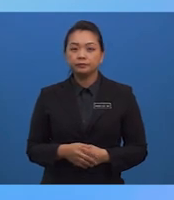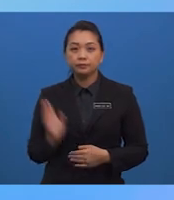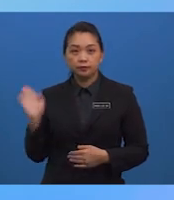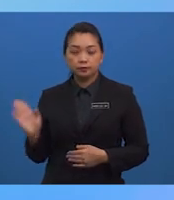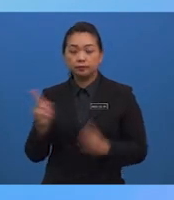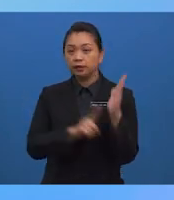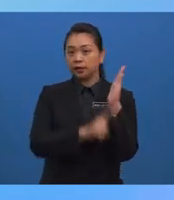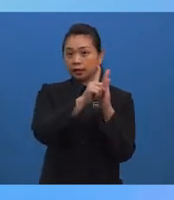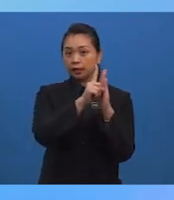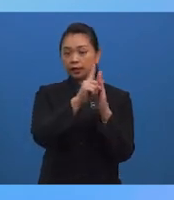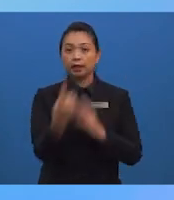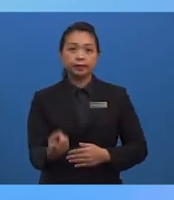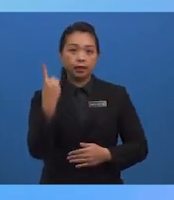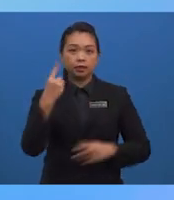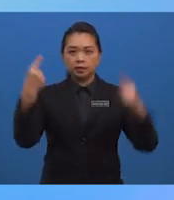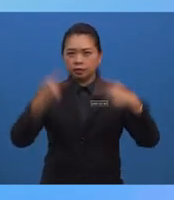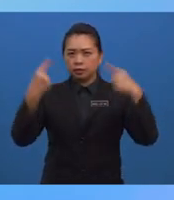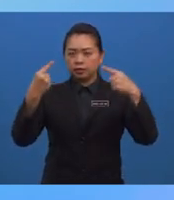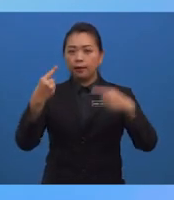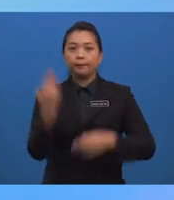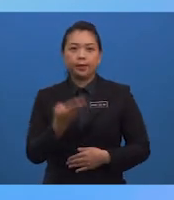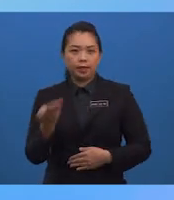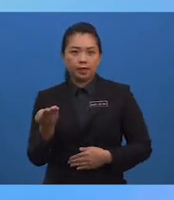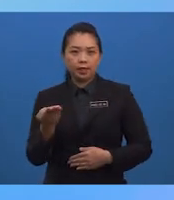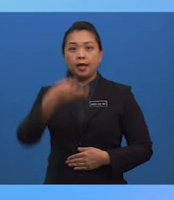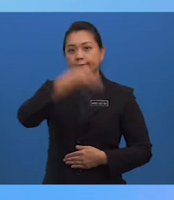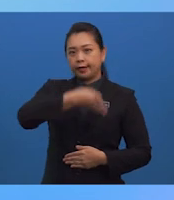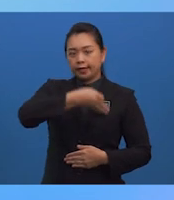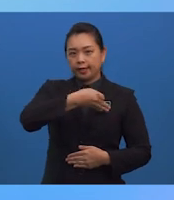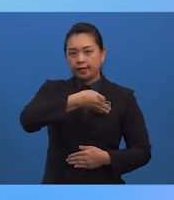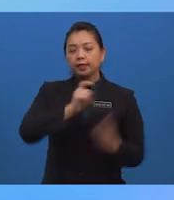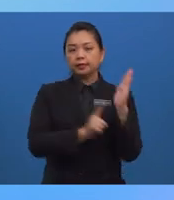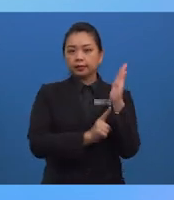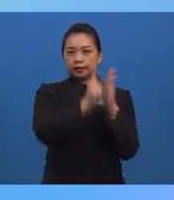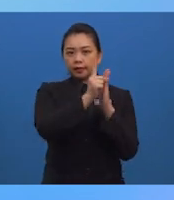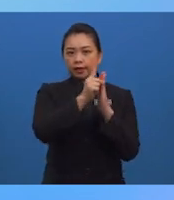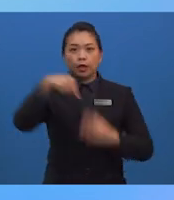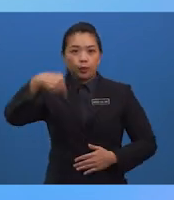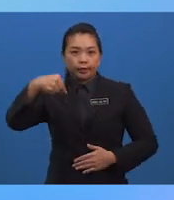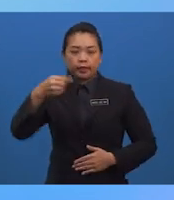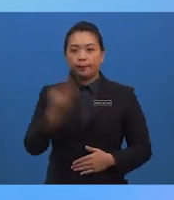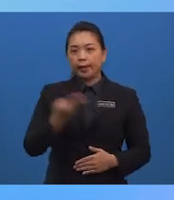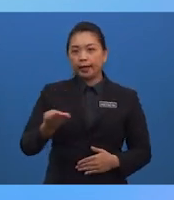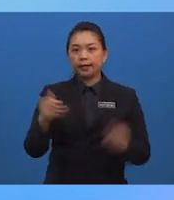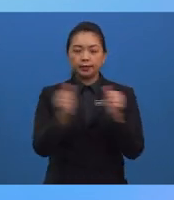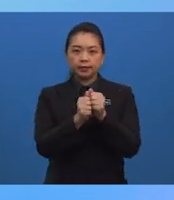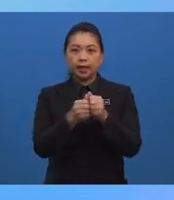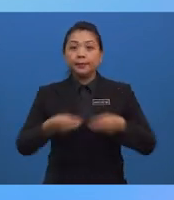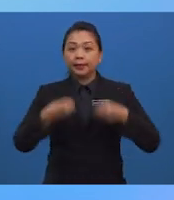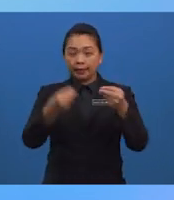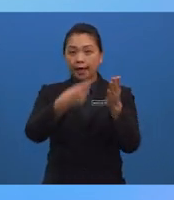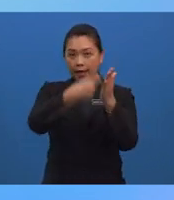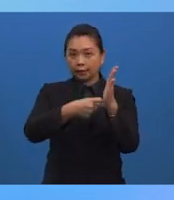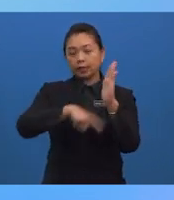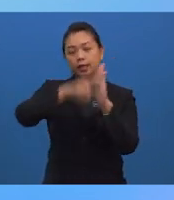daya saing barangan. Faedah dari segi peningkatan kualiti barangan dengan tawaran harga